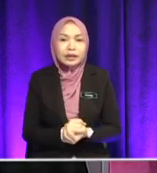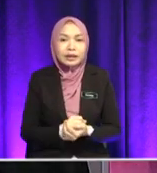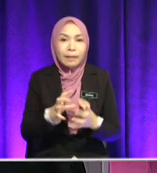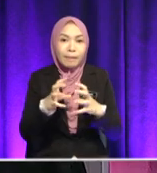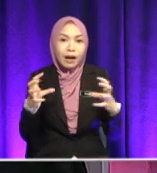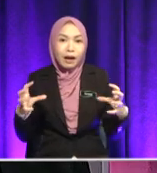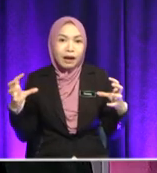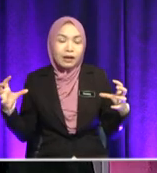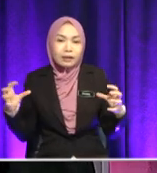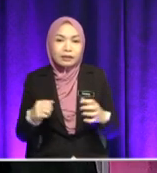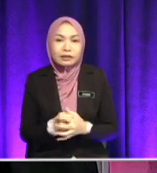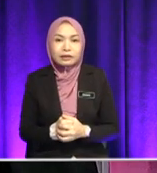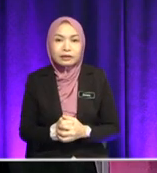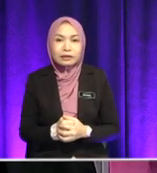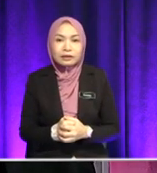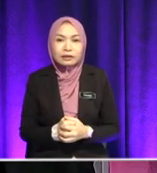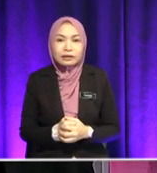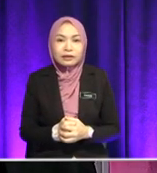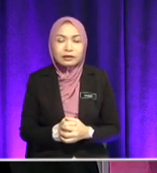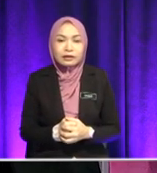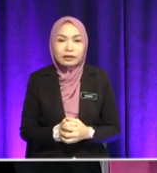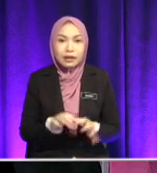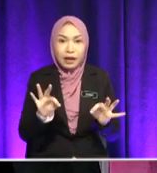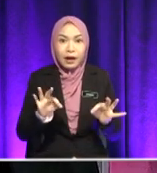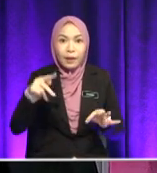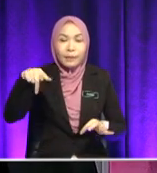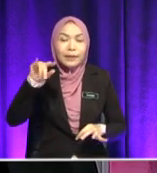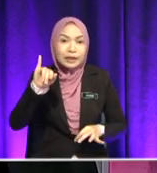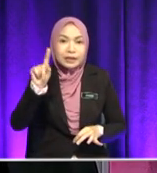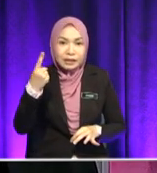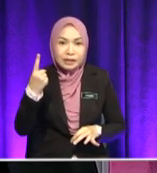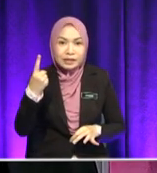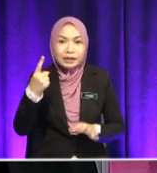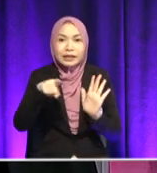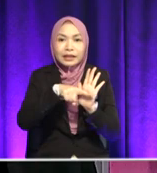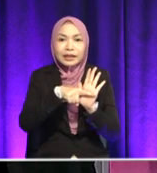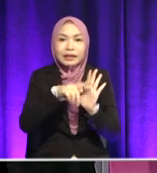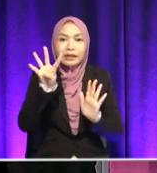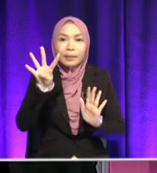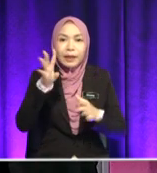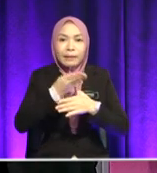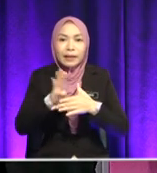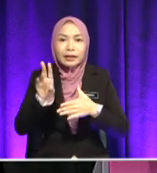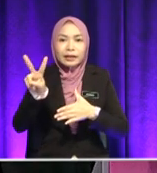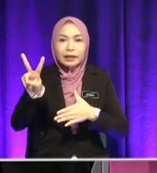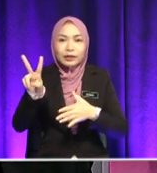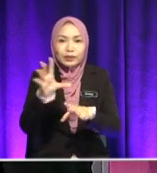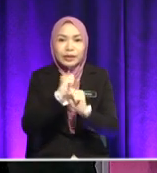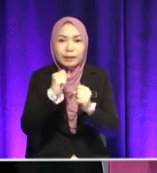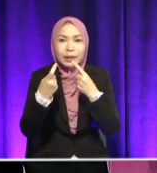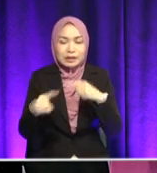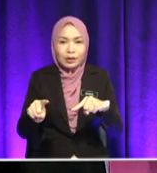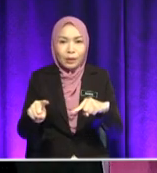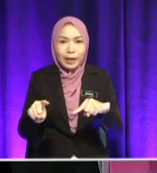2P itu untuk 2 P kalau phi saja negative 4 bagian 2 dapat jawaban oke yang biru